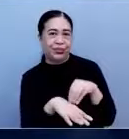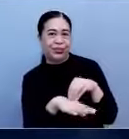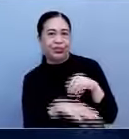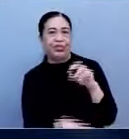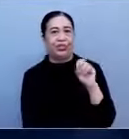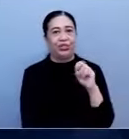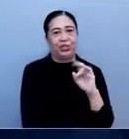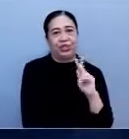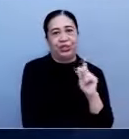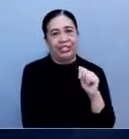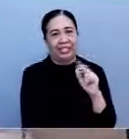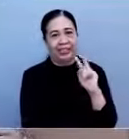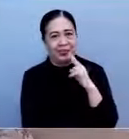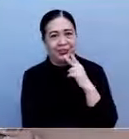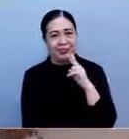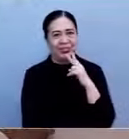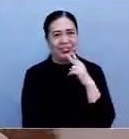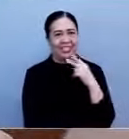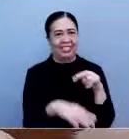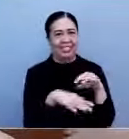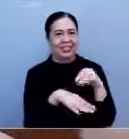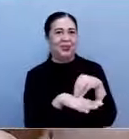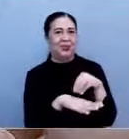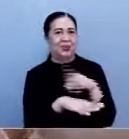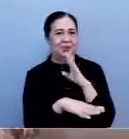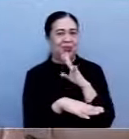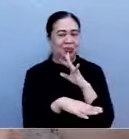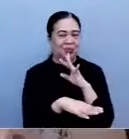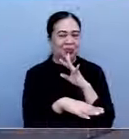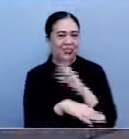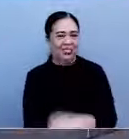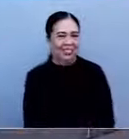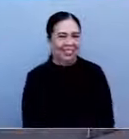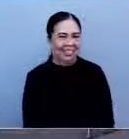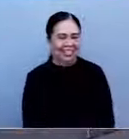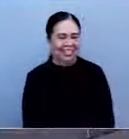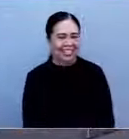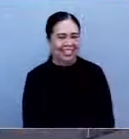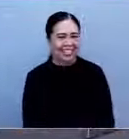Sure. Hindi masyado yung bagay yung kayo, Jess!